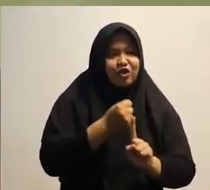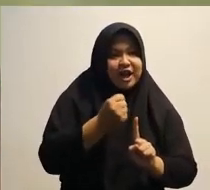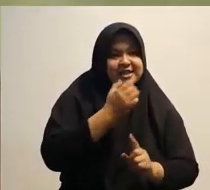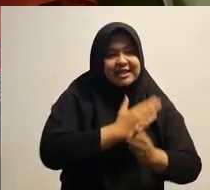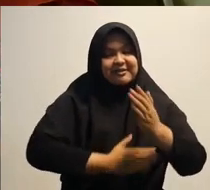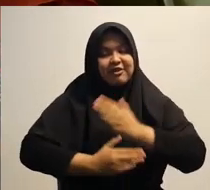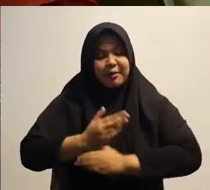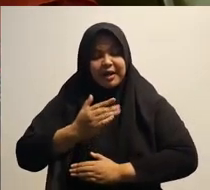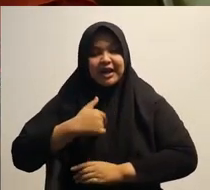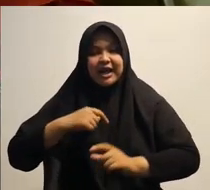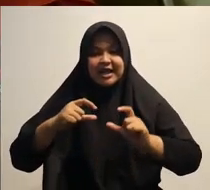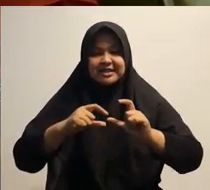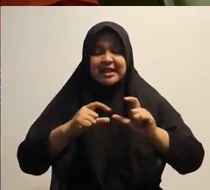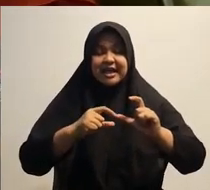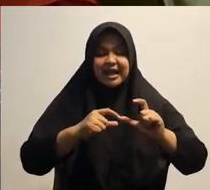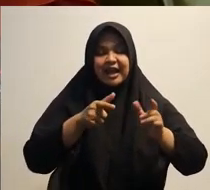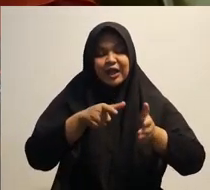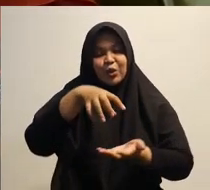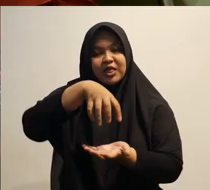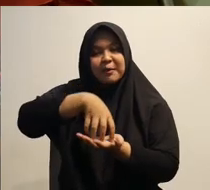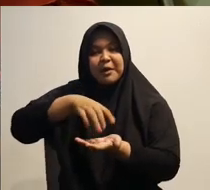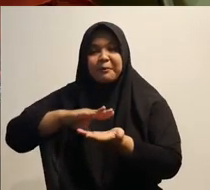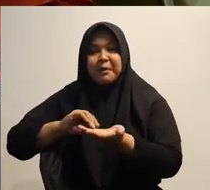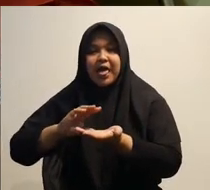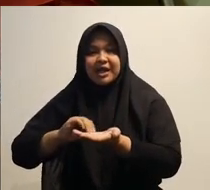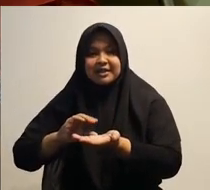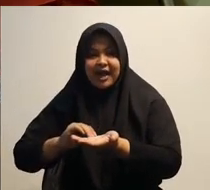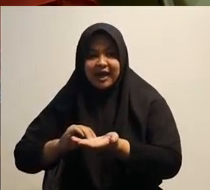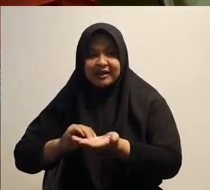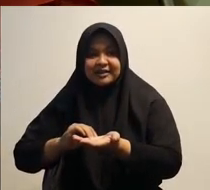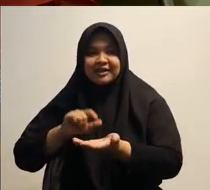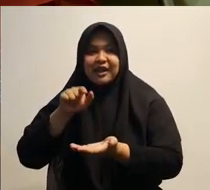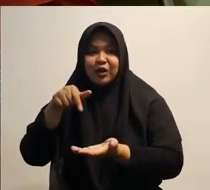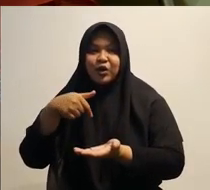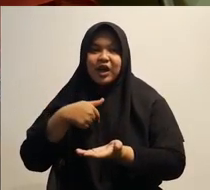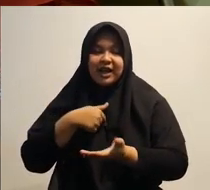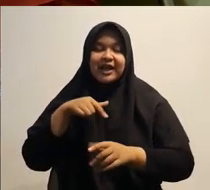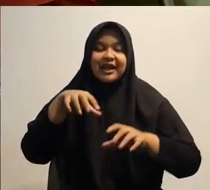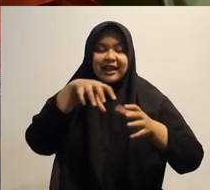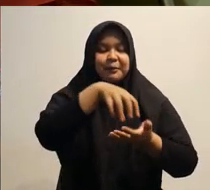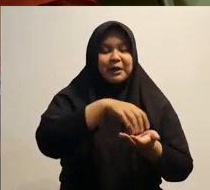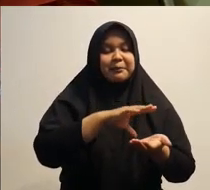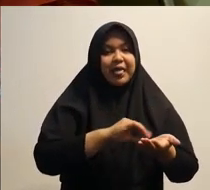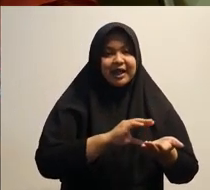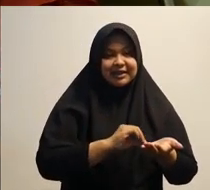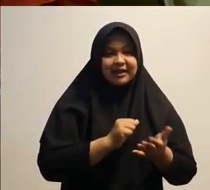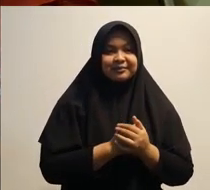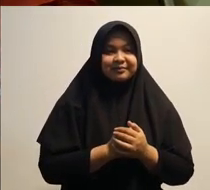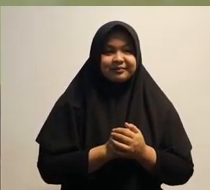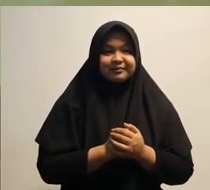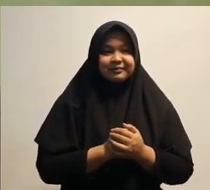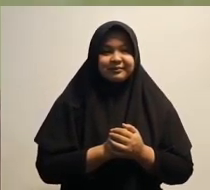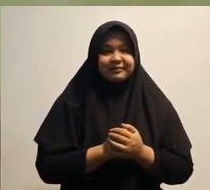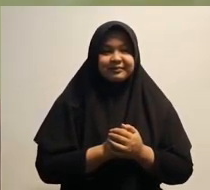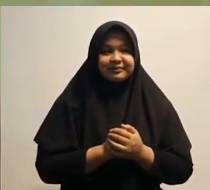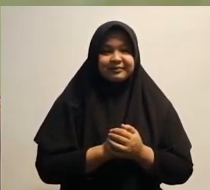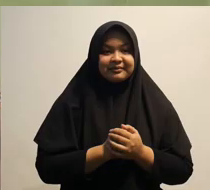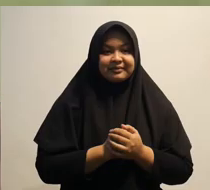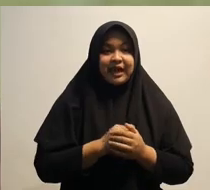itu ruang untuk belajar. Makanya tadi aku bilang boleh kalian belajar karena memang sini sarana untuk belajar. Nah,